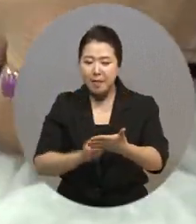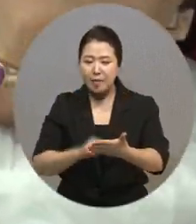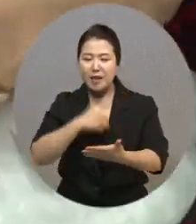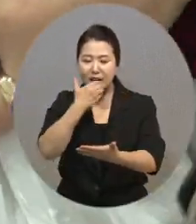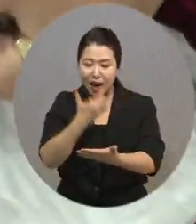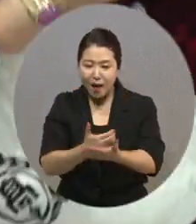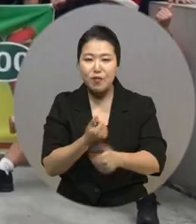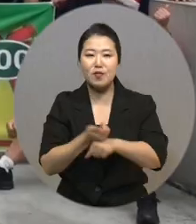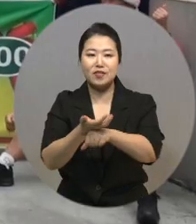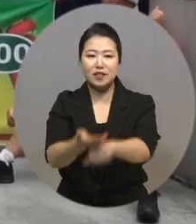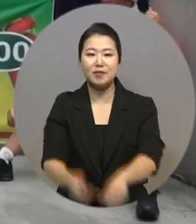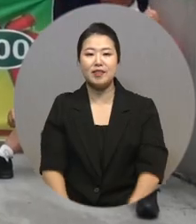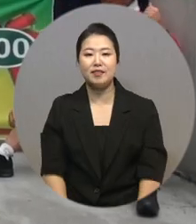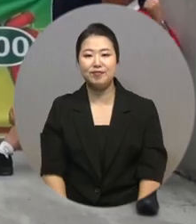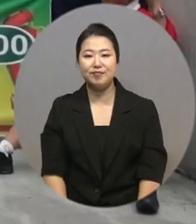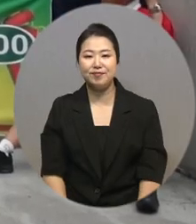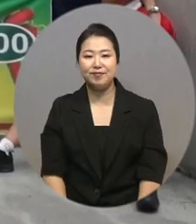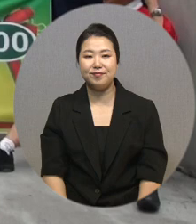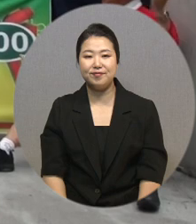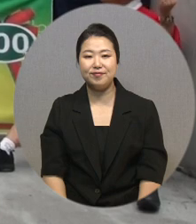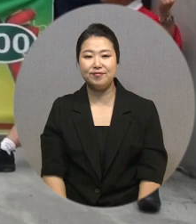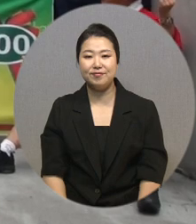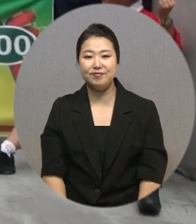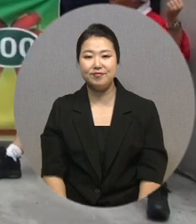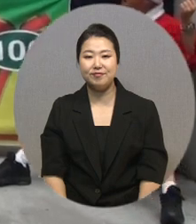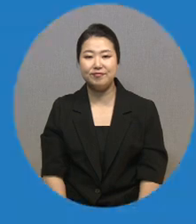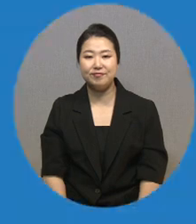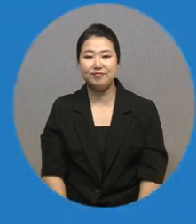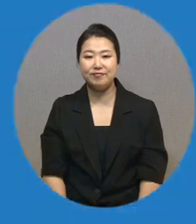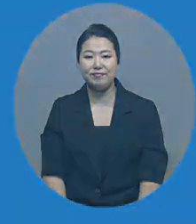감동으로 전해집니다 대축 TV 경기방송